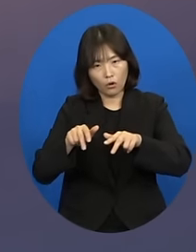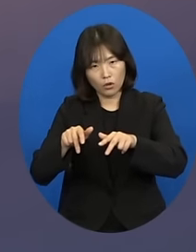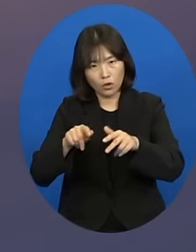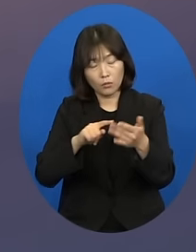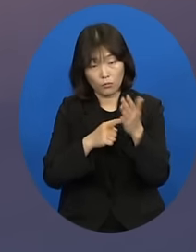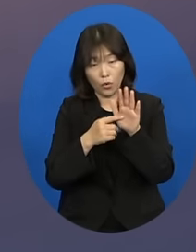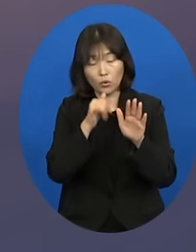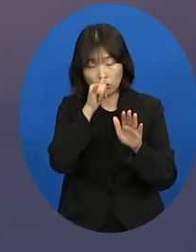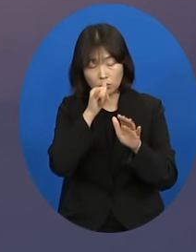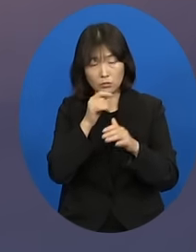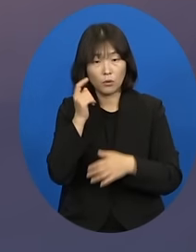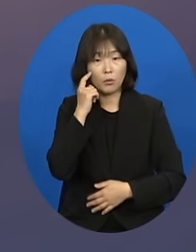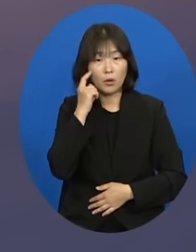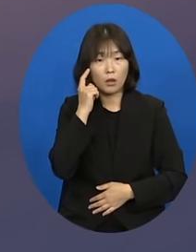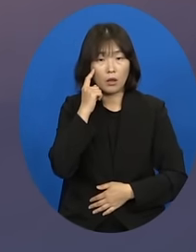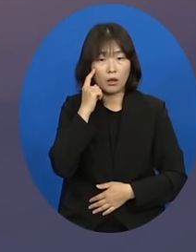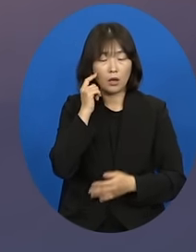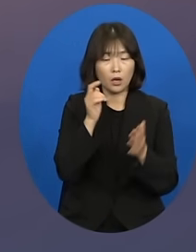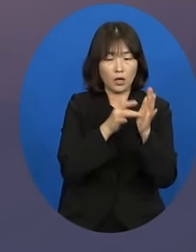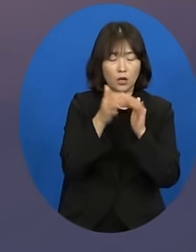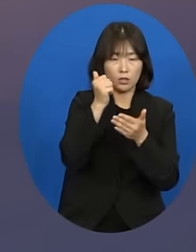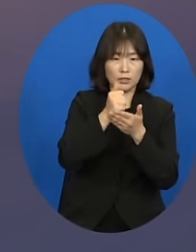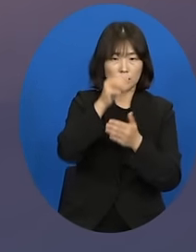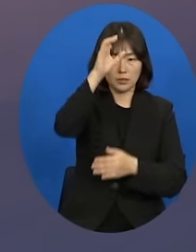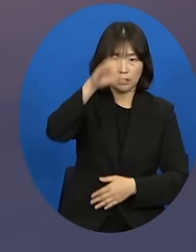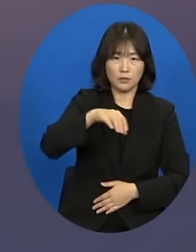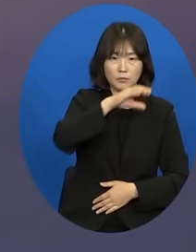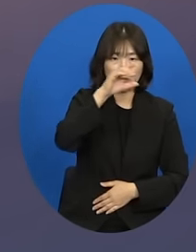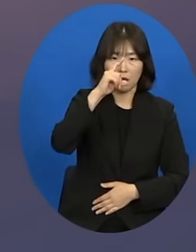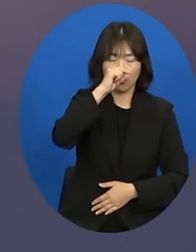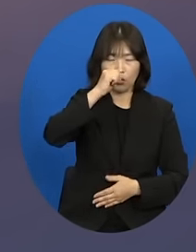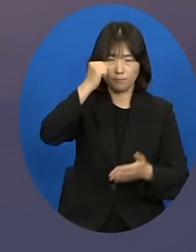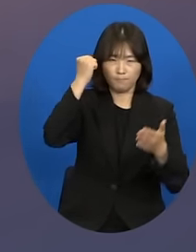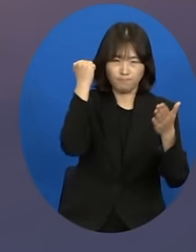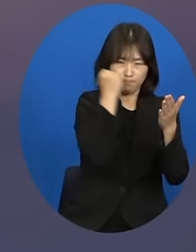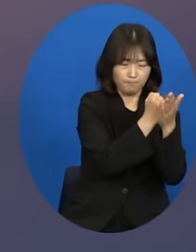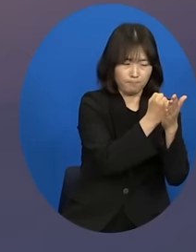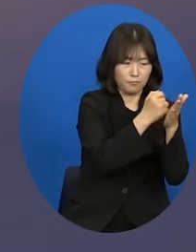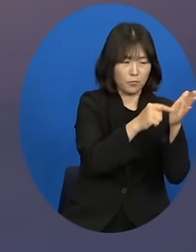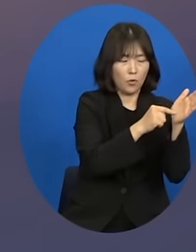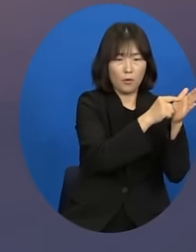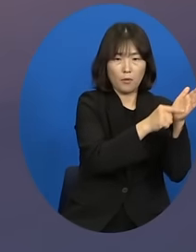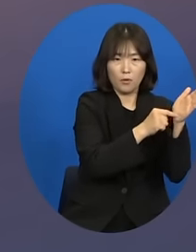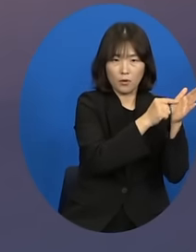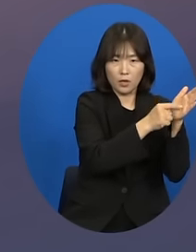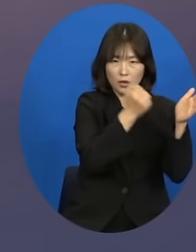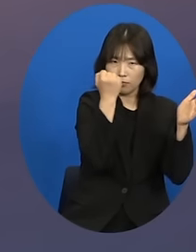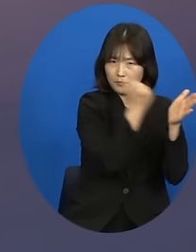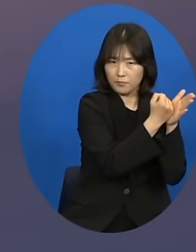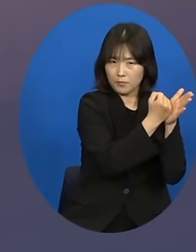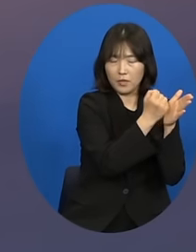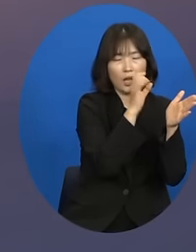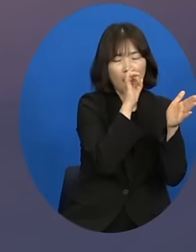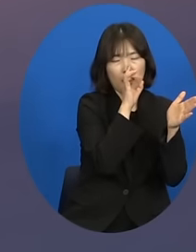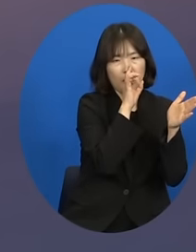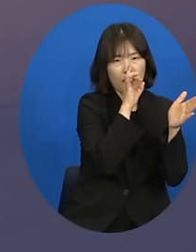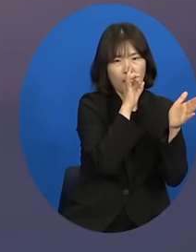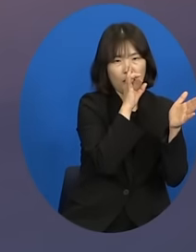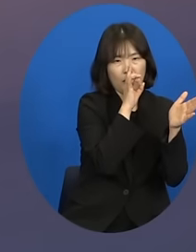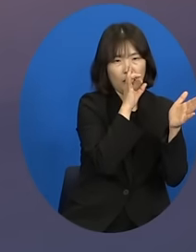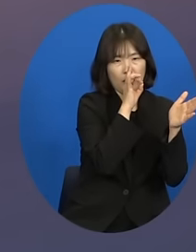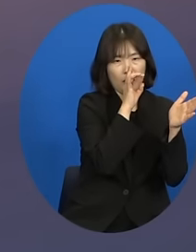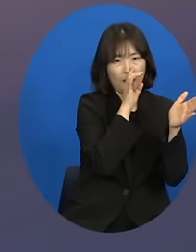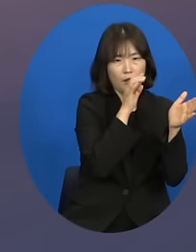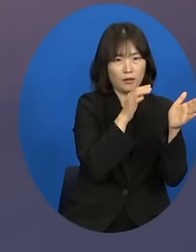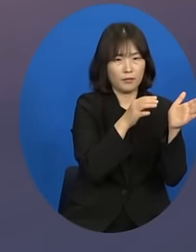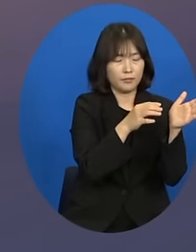못 박히셨을 때 손바닥에 못을 박을 수 없어요. 왜냐하면 이걸 저희가 수직으로 세우면 이